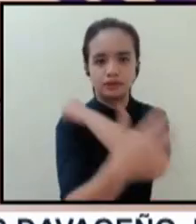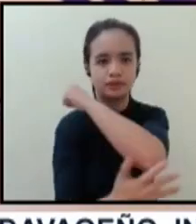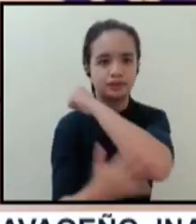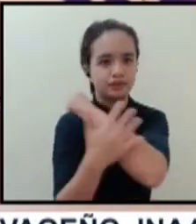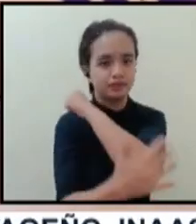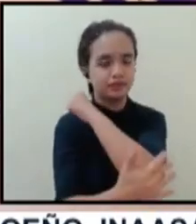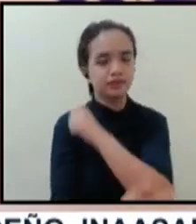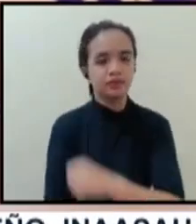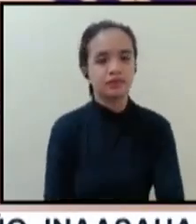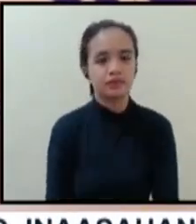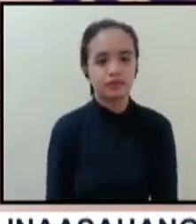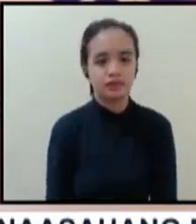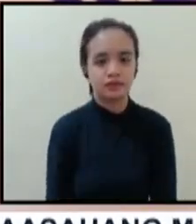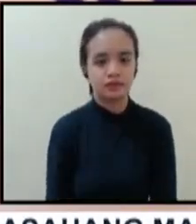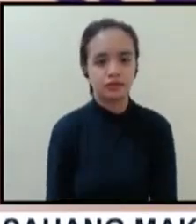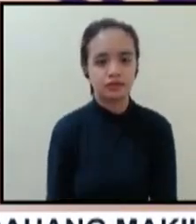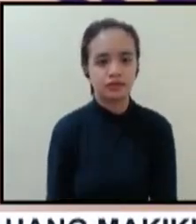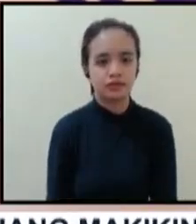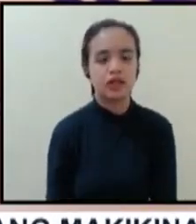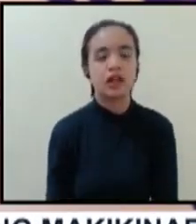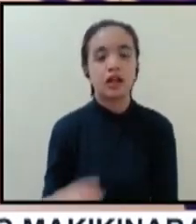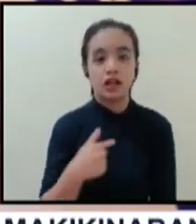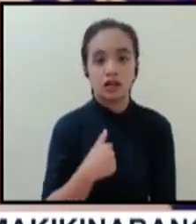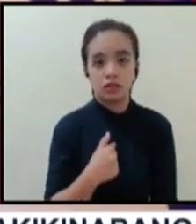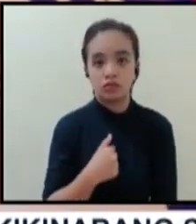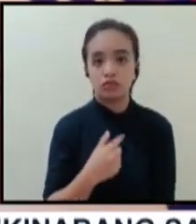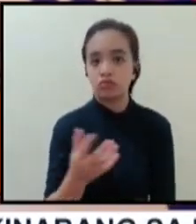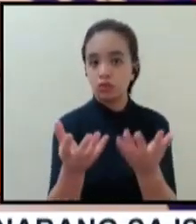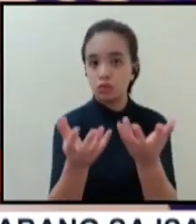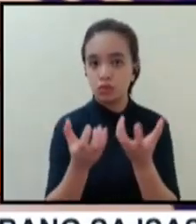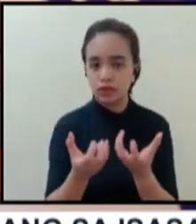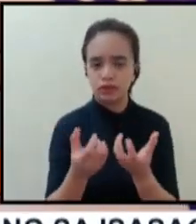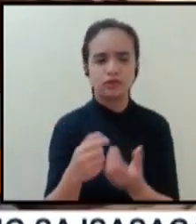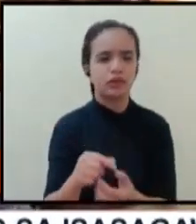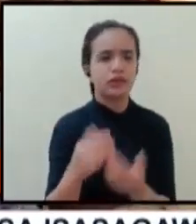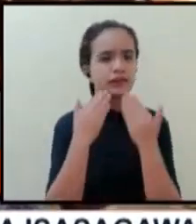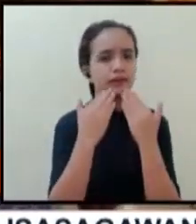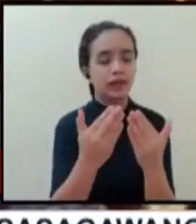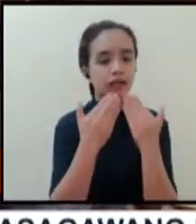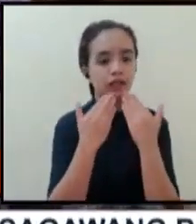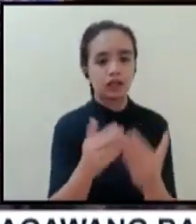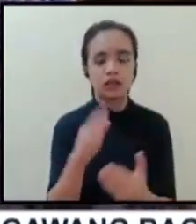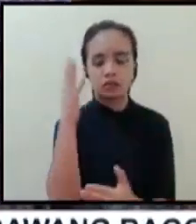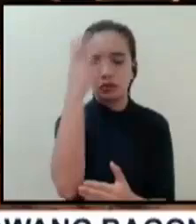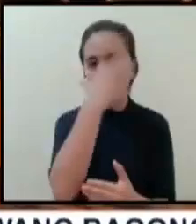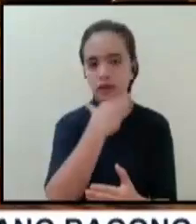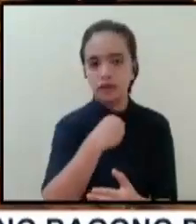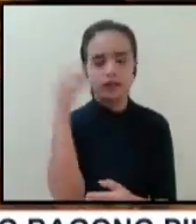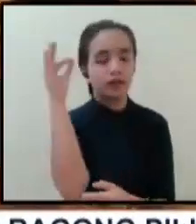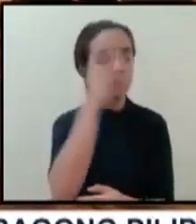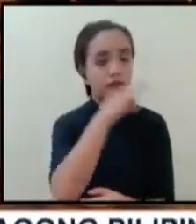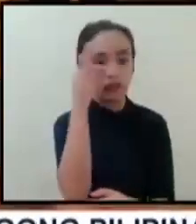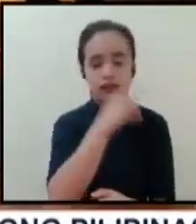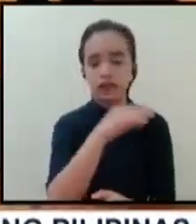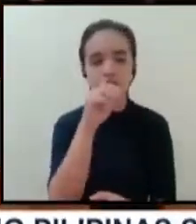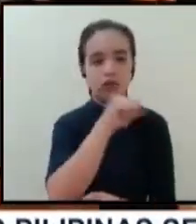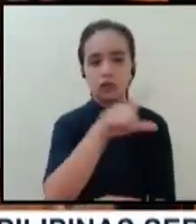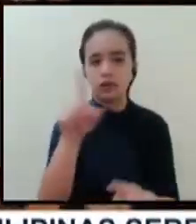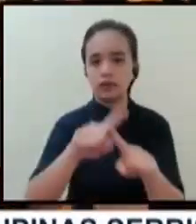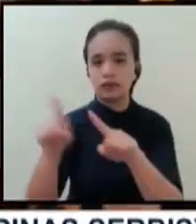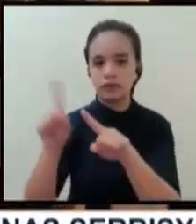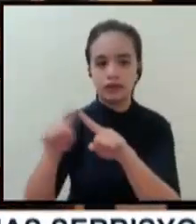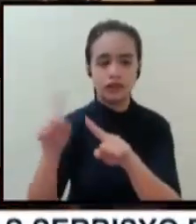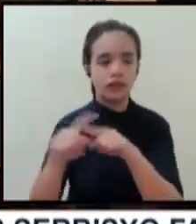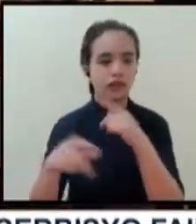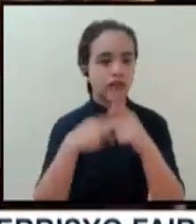So I would like to, of course, thank the wonderful Filipino nationalities and of course from all walks of life for being here today. It's a